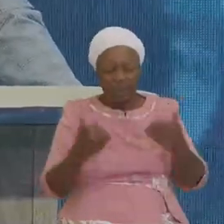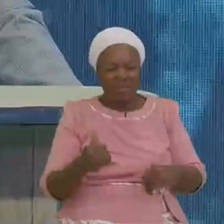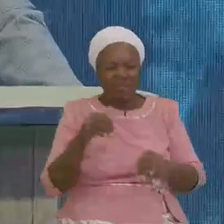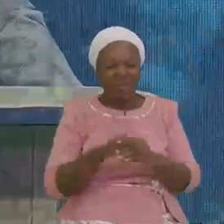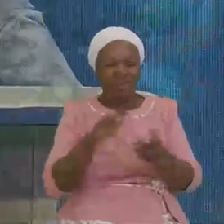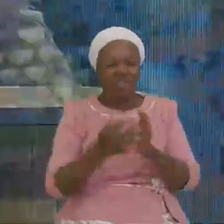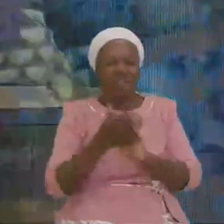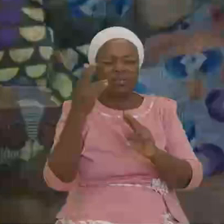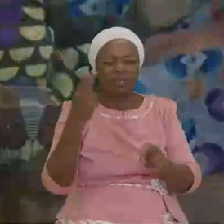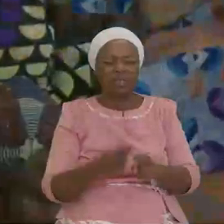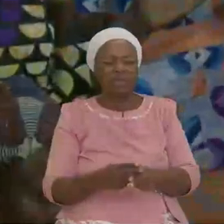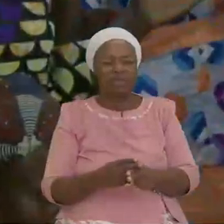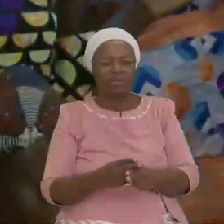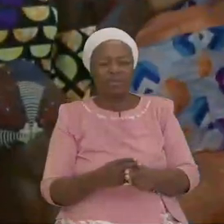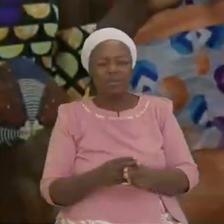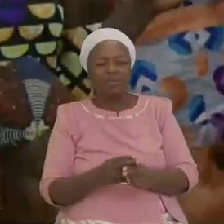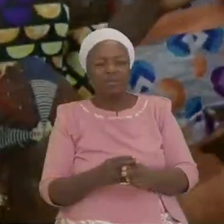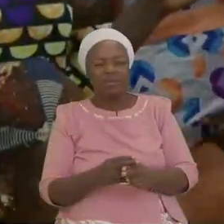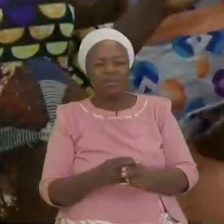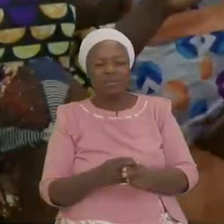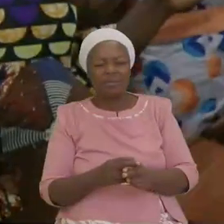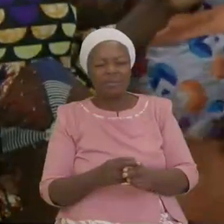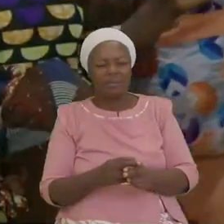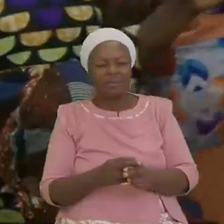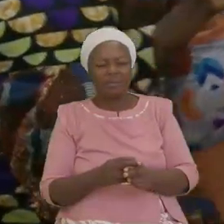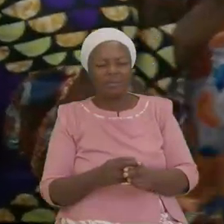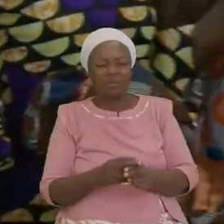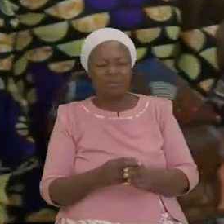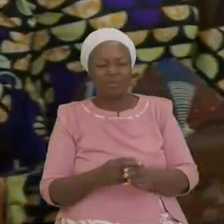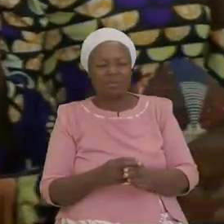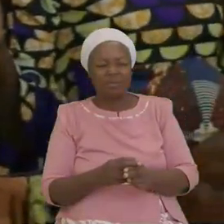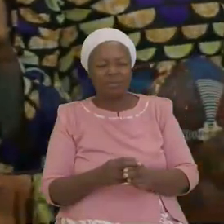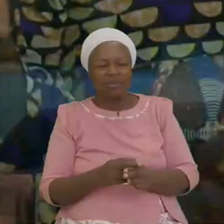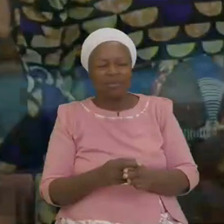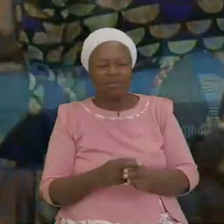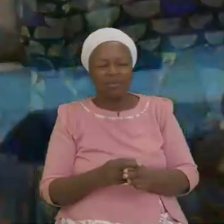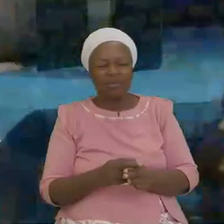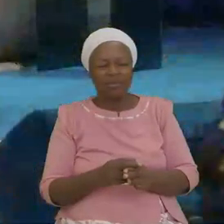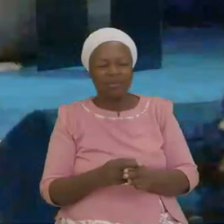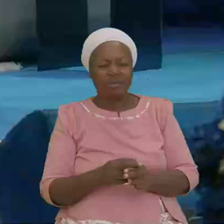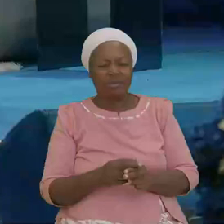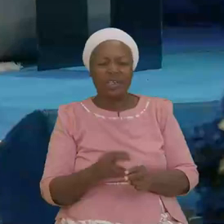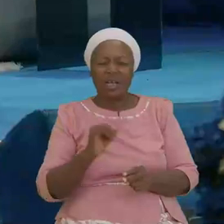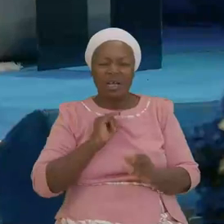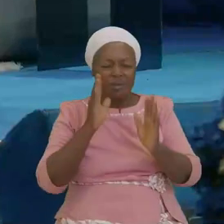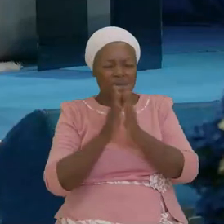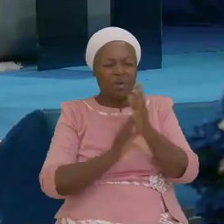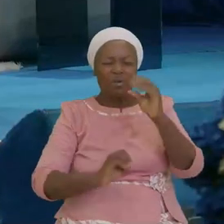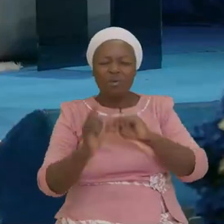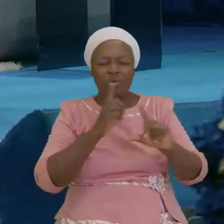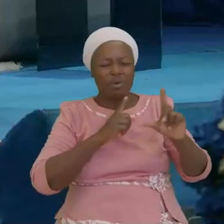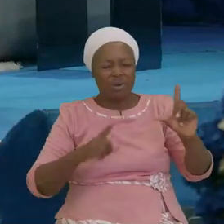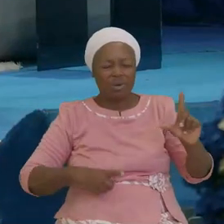soit évident dans leur vie et que cela accompagne le salut au nom de Jésus-Christ.